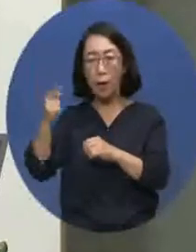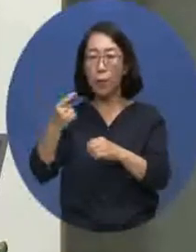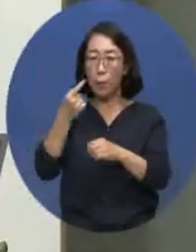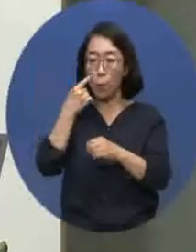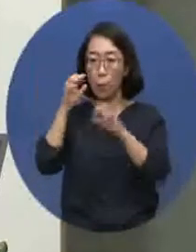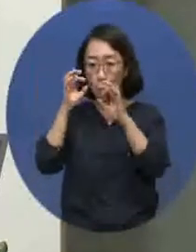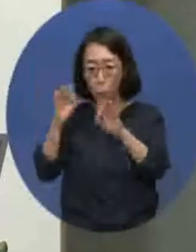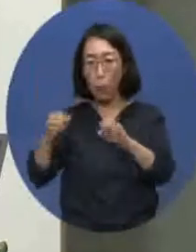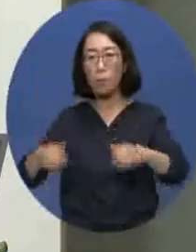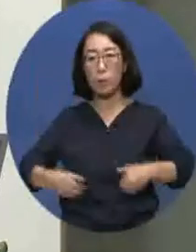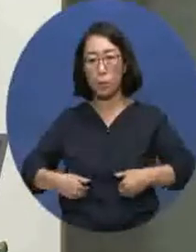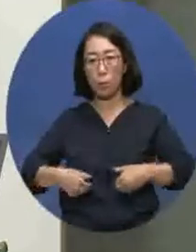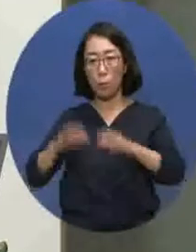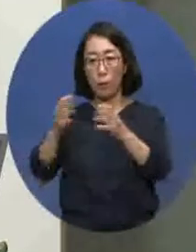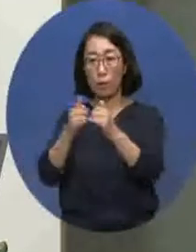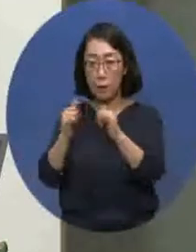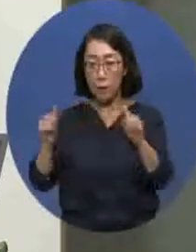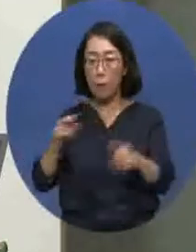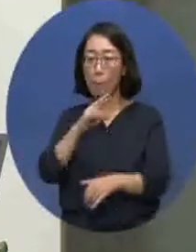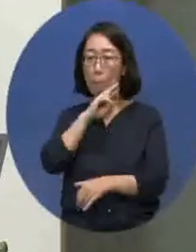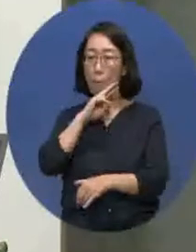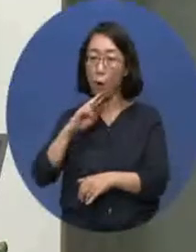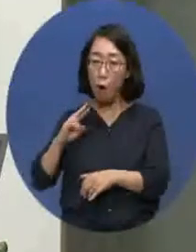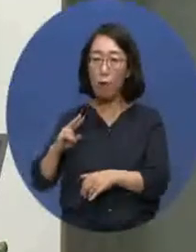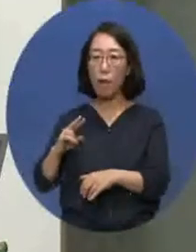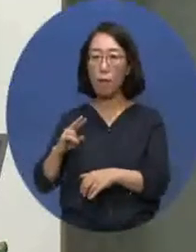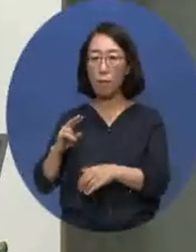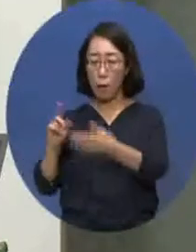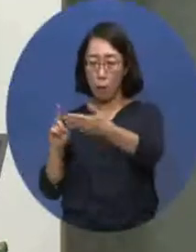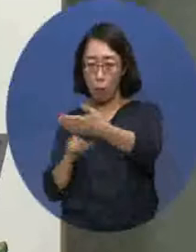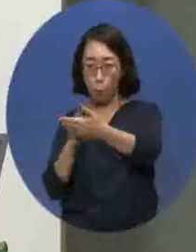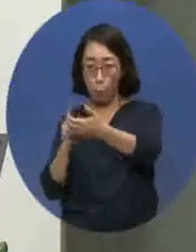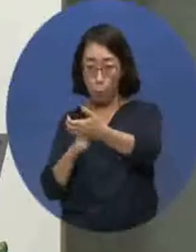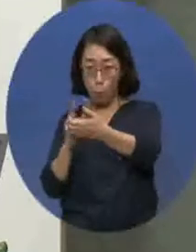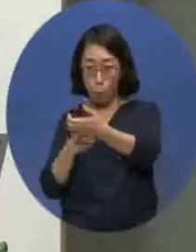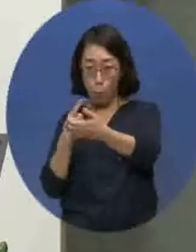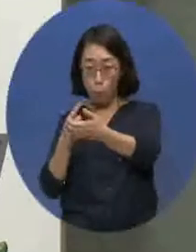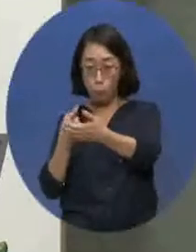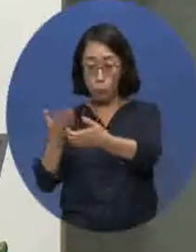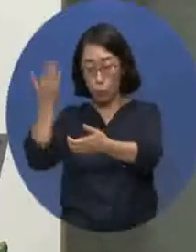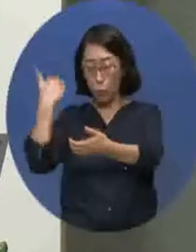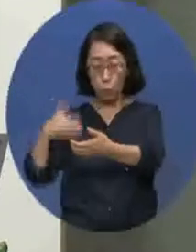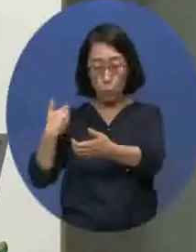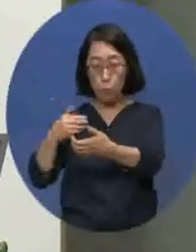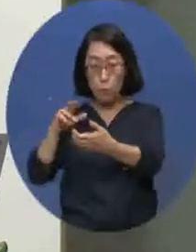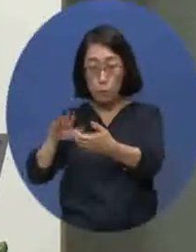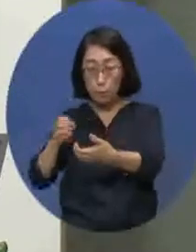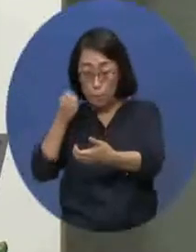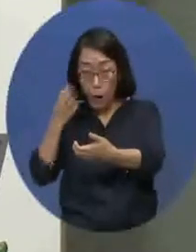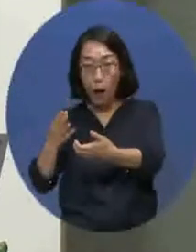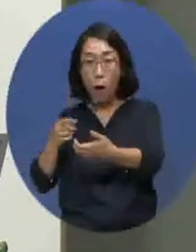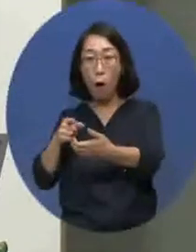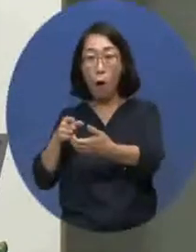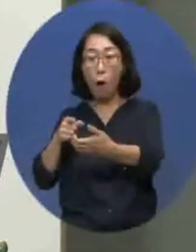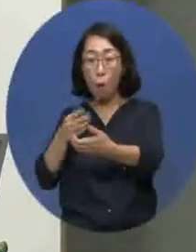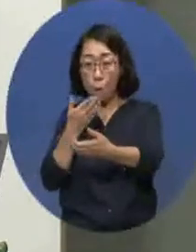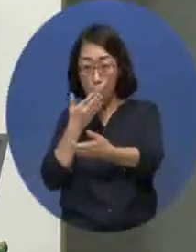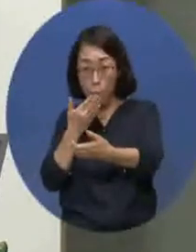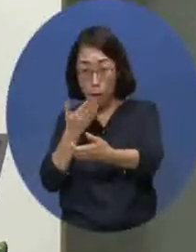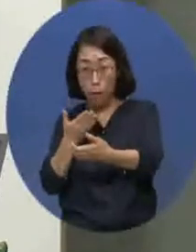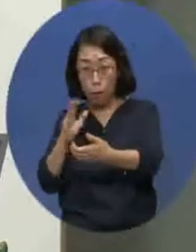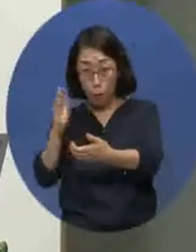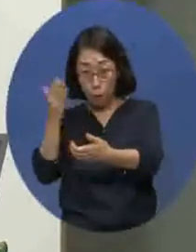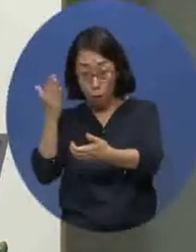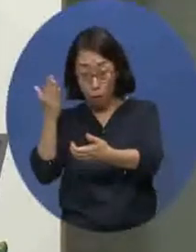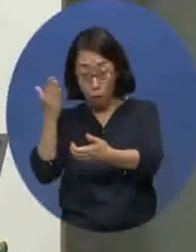않을까 국민들이 이렇게 편한 세상이 있는 줄을 몰랐다가 그 자리에 b 대민 문제로